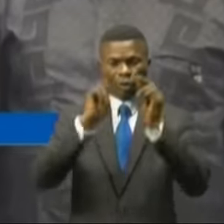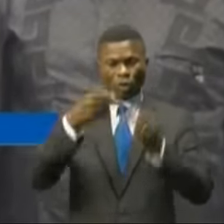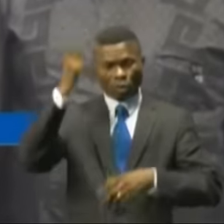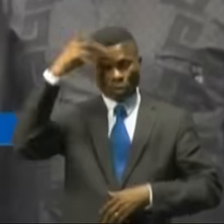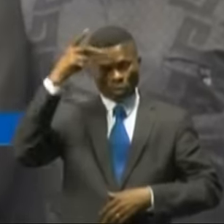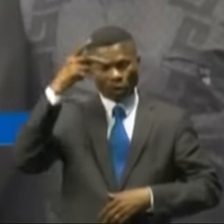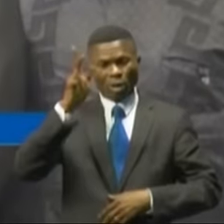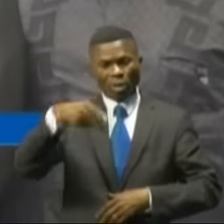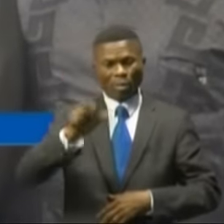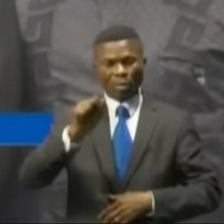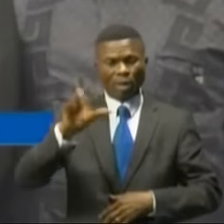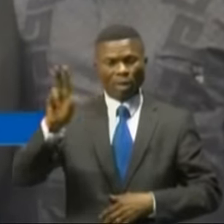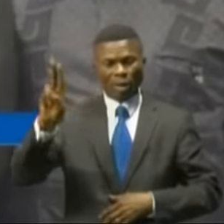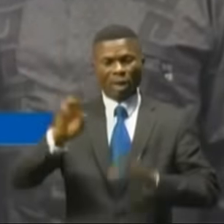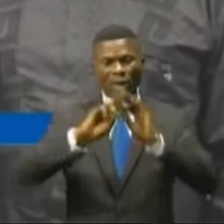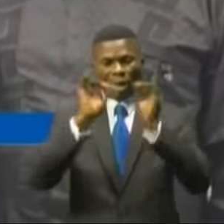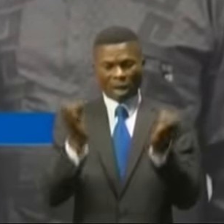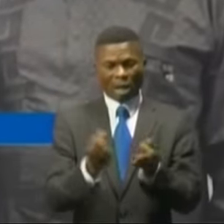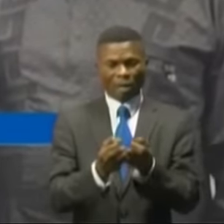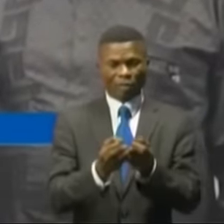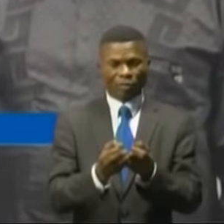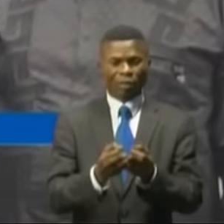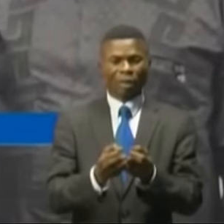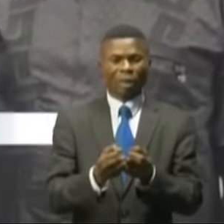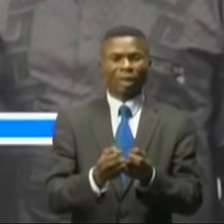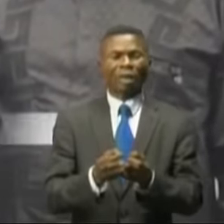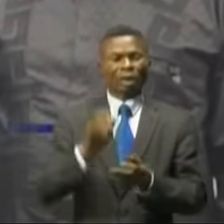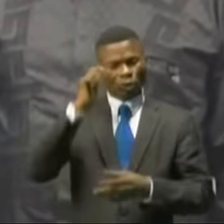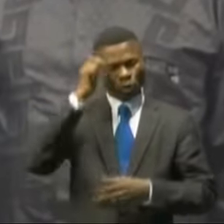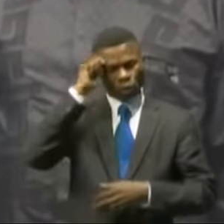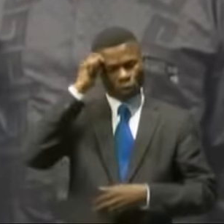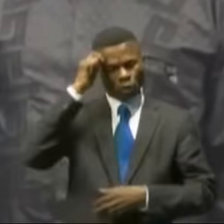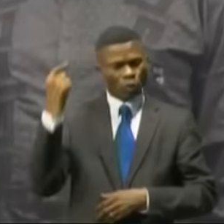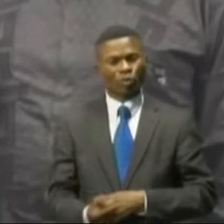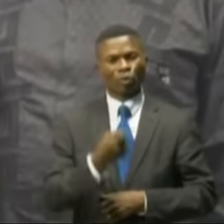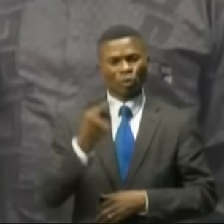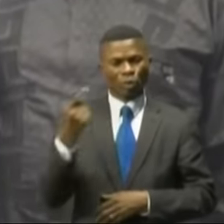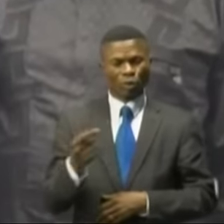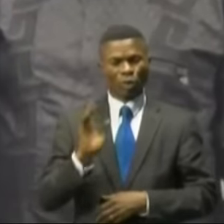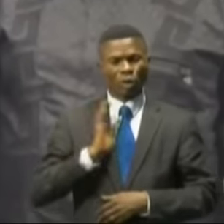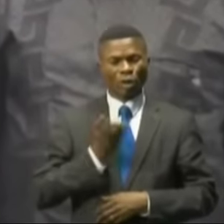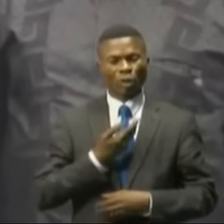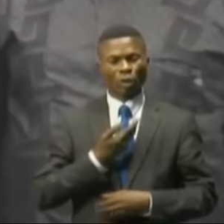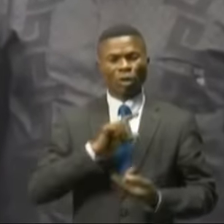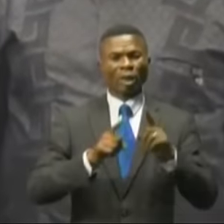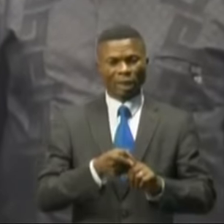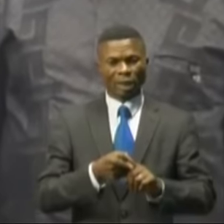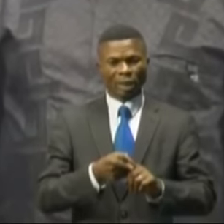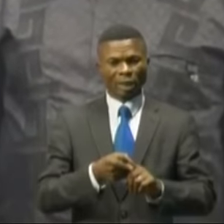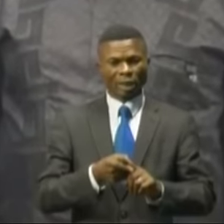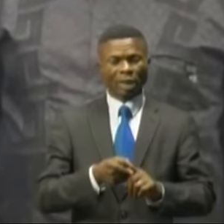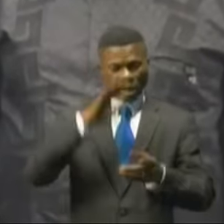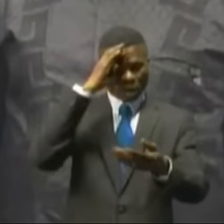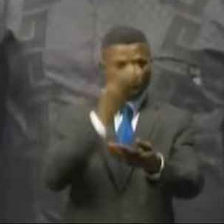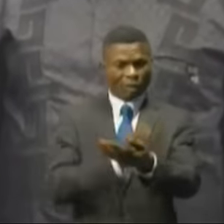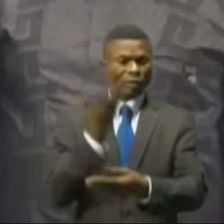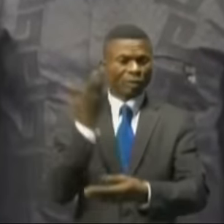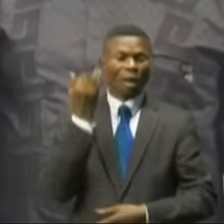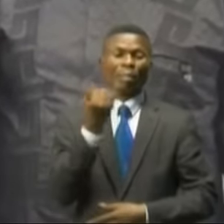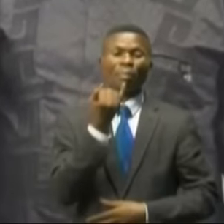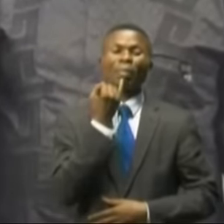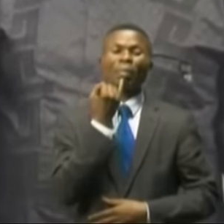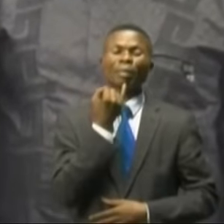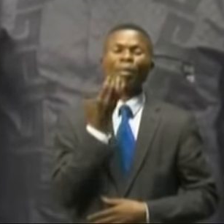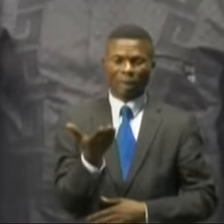Lumumbiste unifié, la famille biologique, se souviennent toujours de notre camarade qui était un leader, un